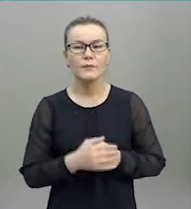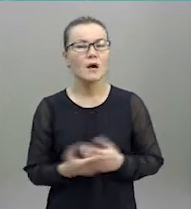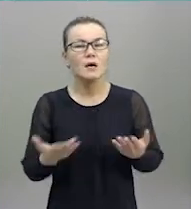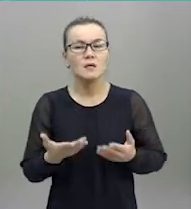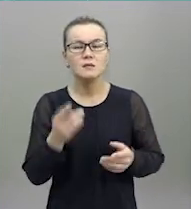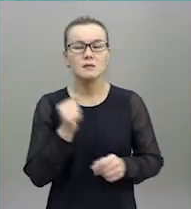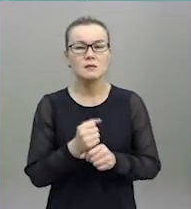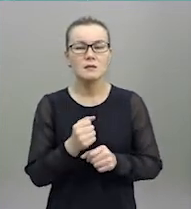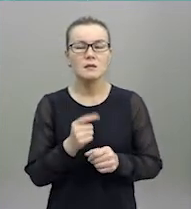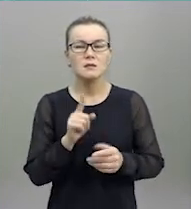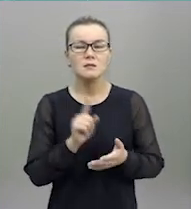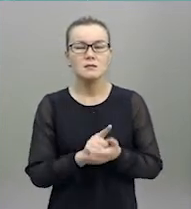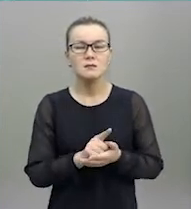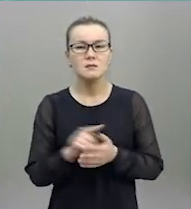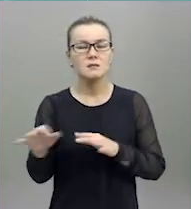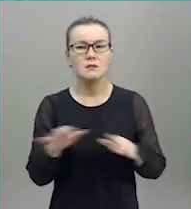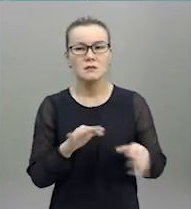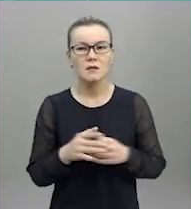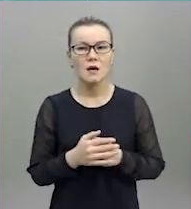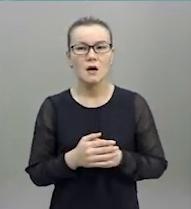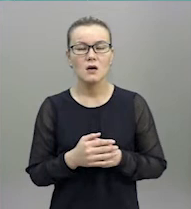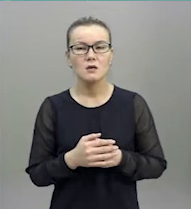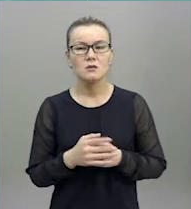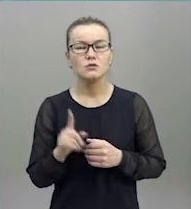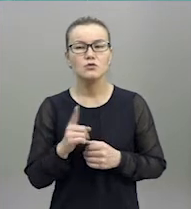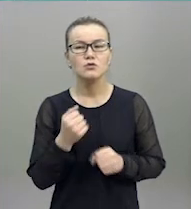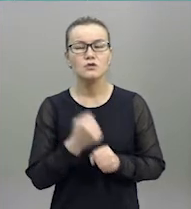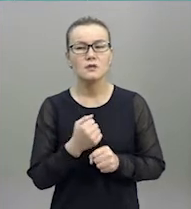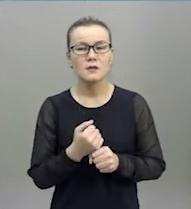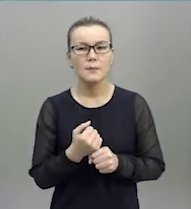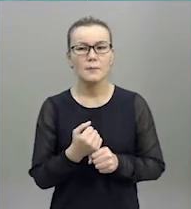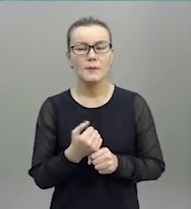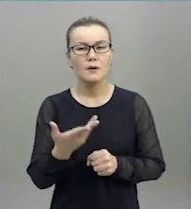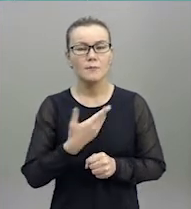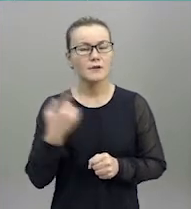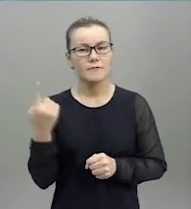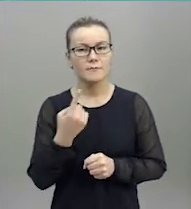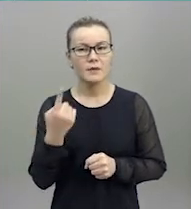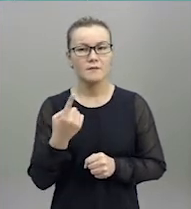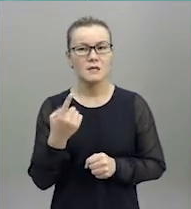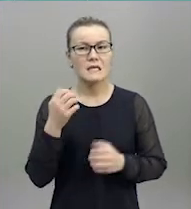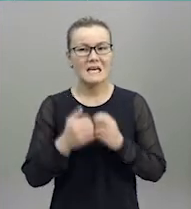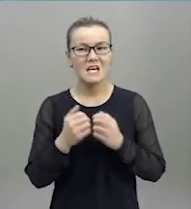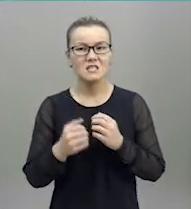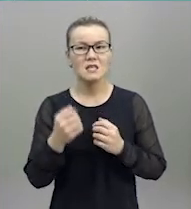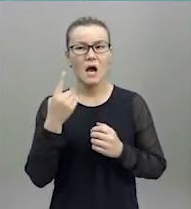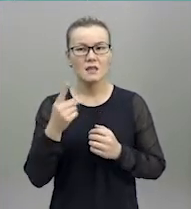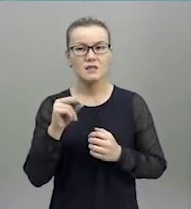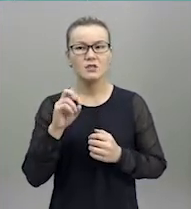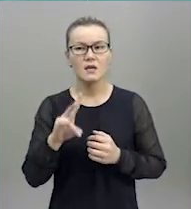действует и что мы должны сделать чтобы многочлен привести к стандартному виду ну во-первых каждый одночлен